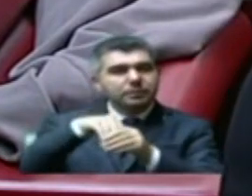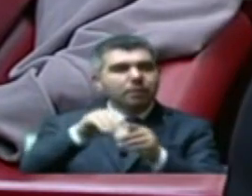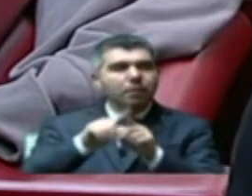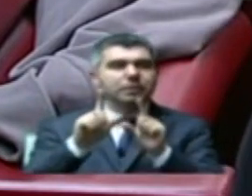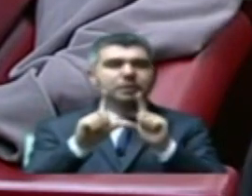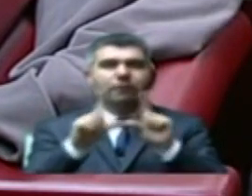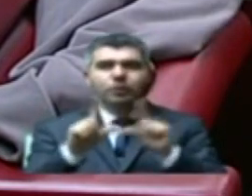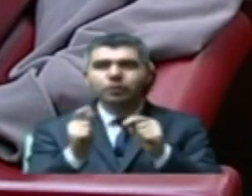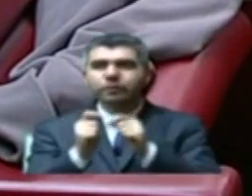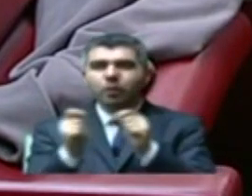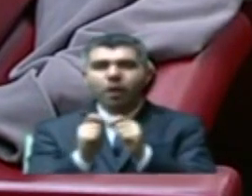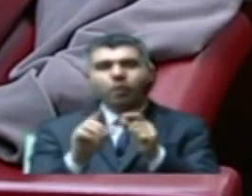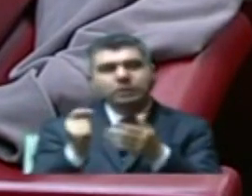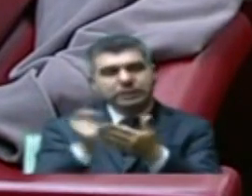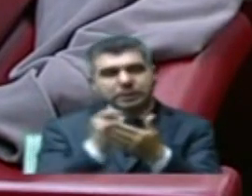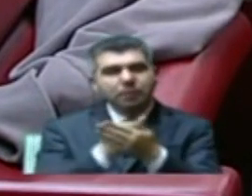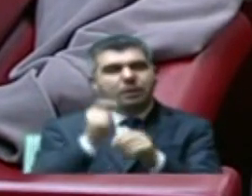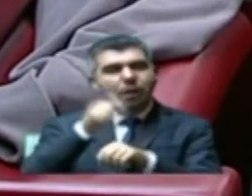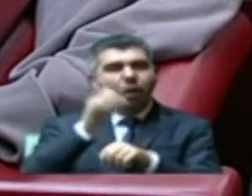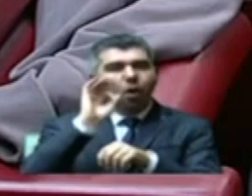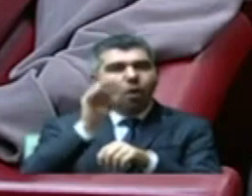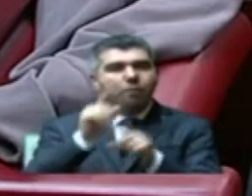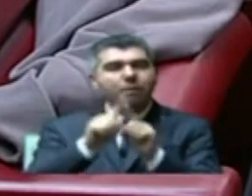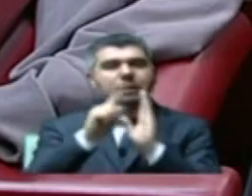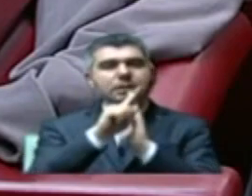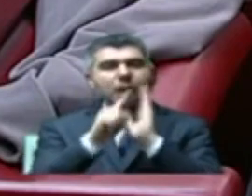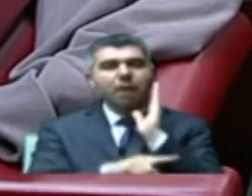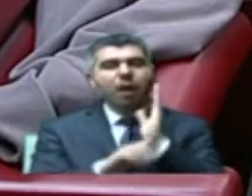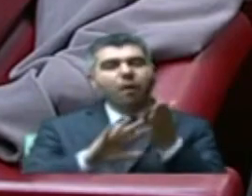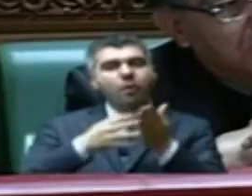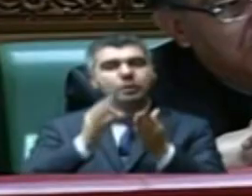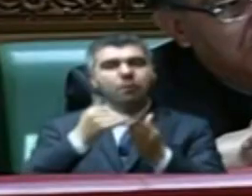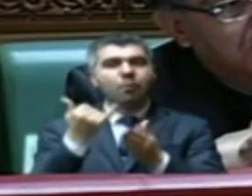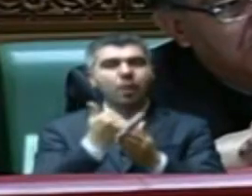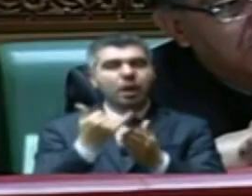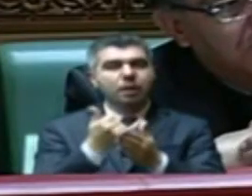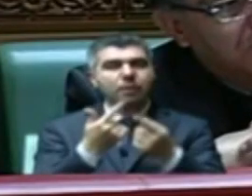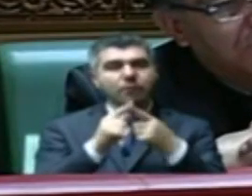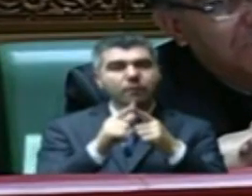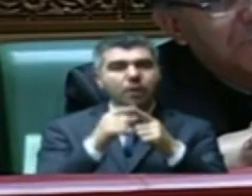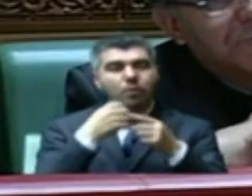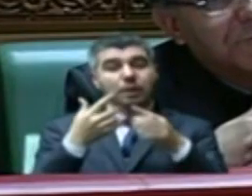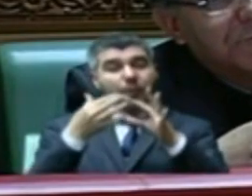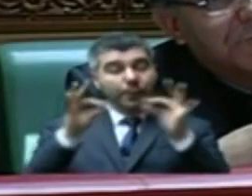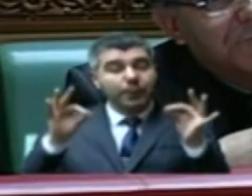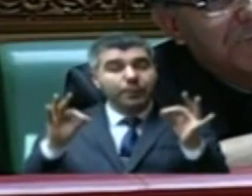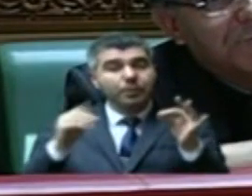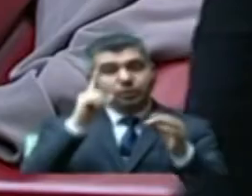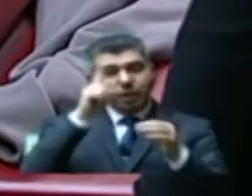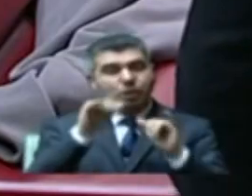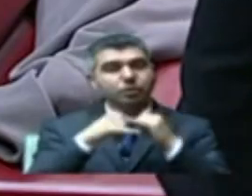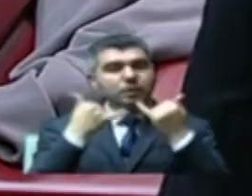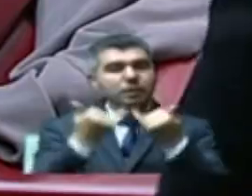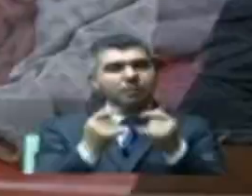التقليدية. يعني كان أسبوعا حرصنا أن يكون أسبوعا حافلا ومهما. مجموعة القضايا يمكن تجي مناسبة في اللجنة أو في